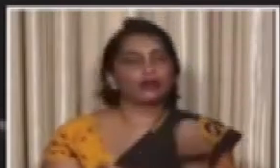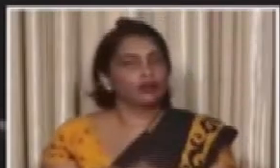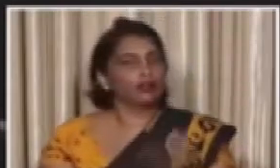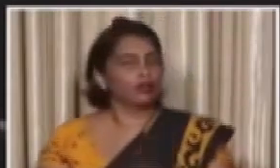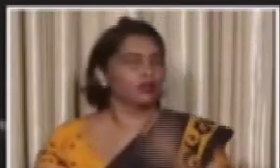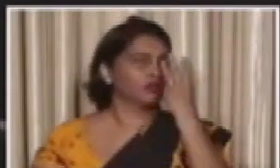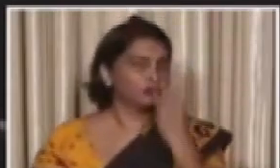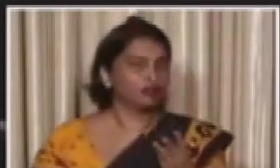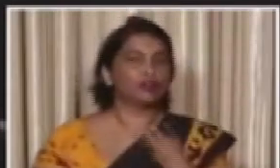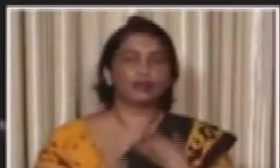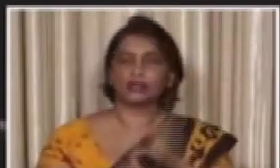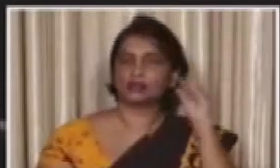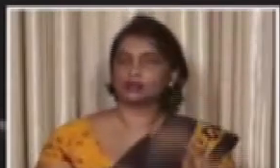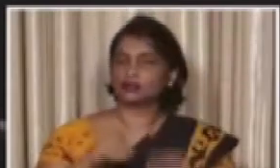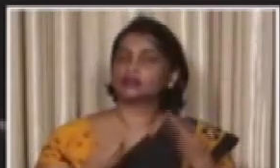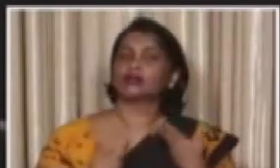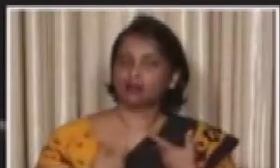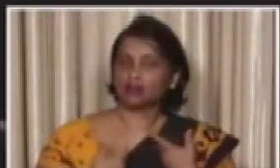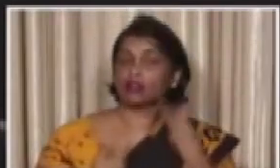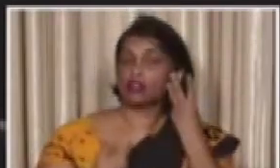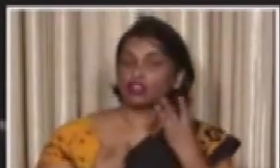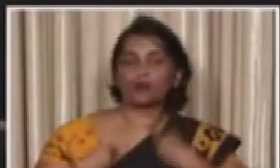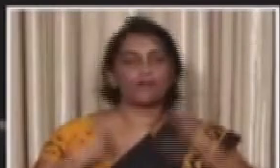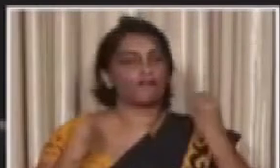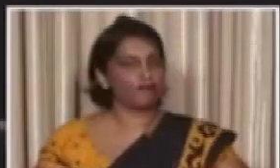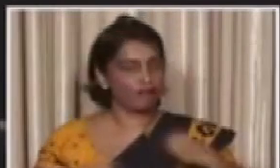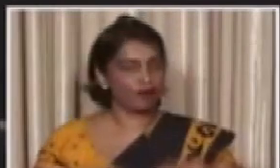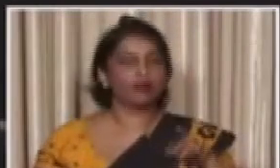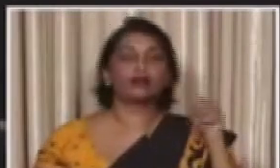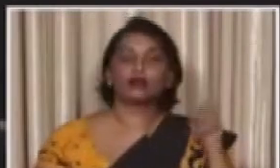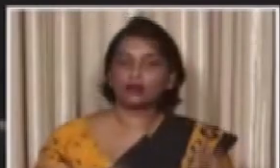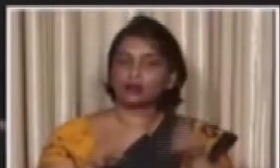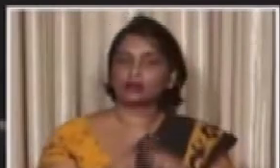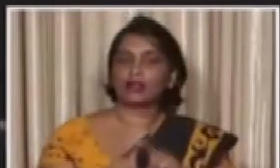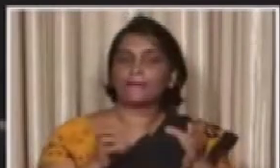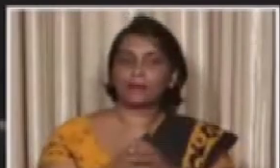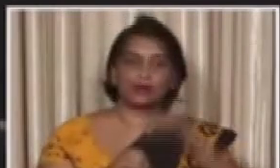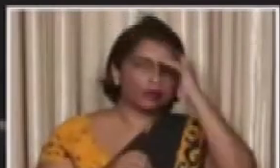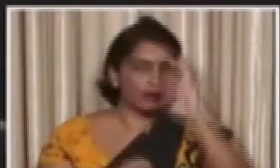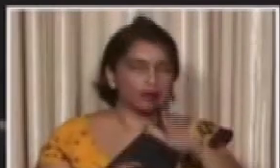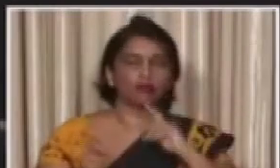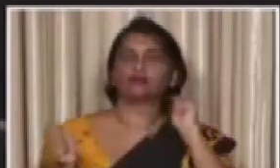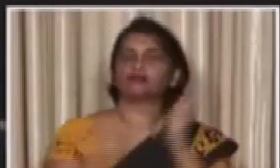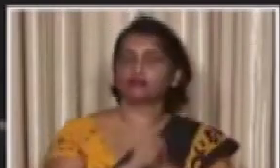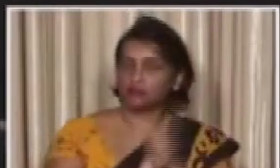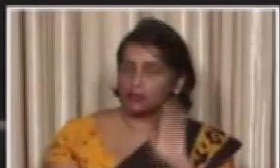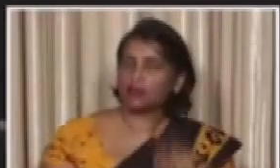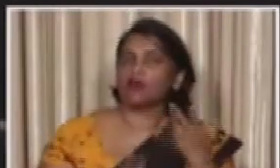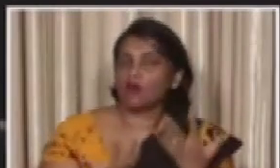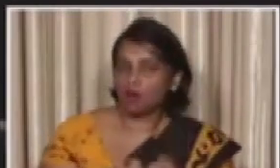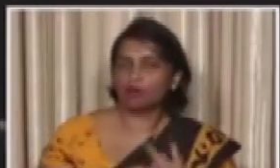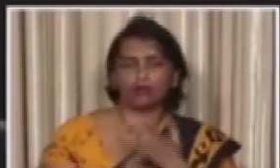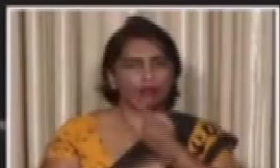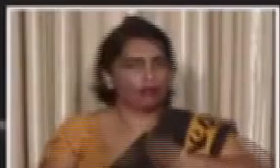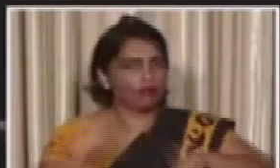තුන් වතාවක් අපි ජනාධිපතිවරණ තුනක් පරාජයට පත් වුණා. ඒ අනුව පක්ෂ නායකත්වය වෙනස් විය යුතුයි යයි දැඩි